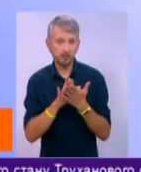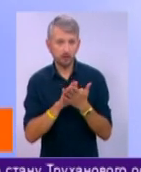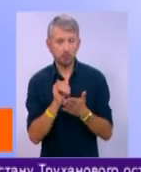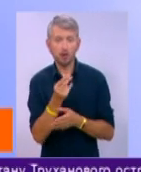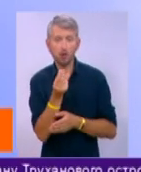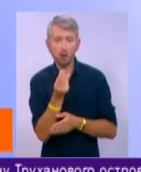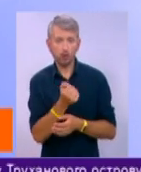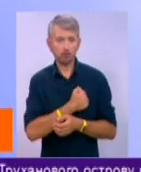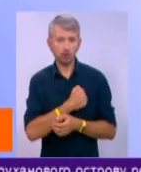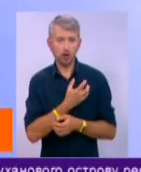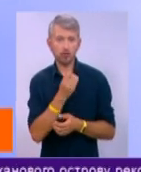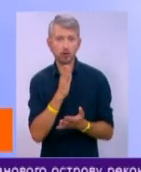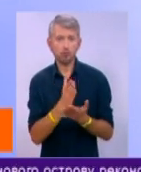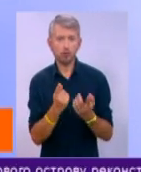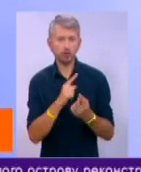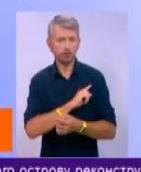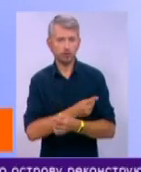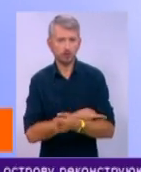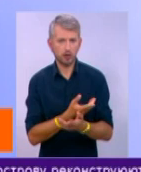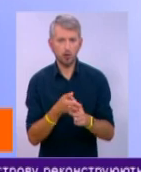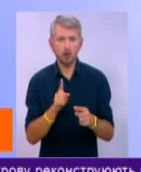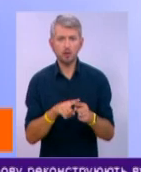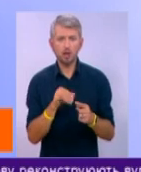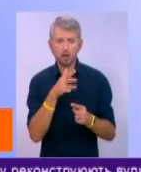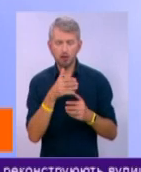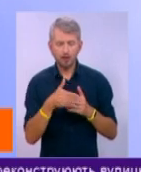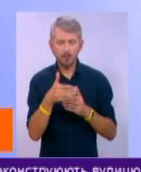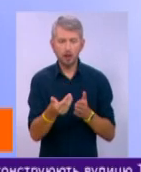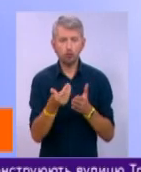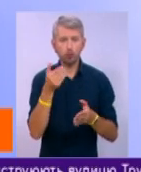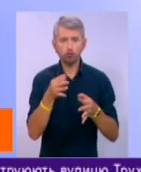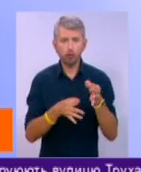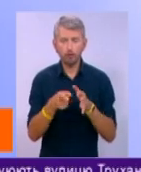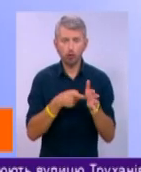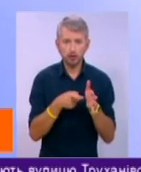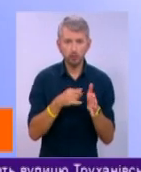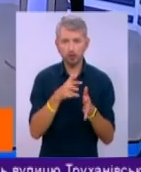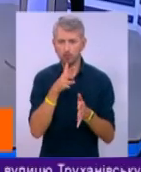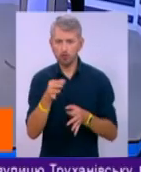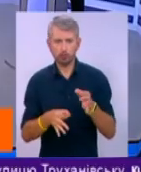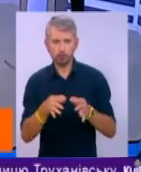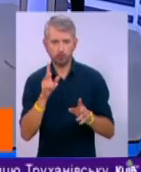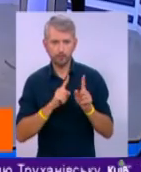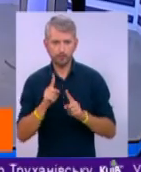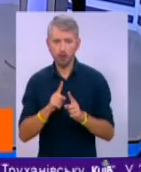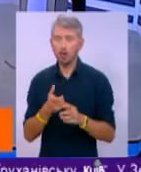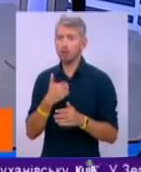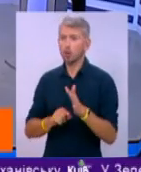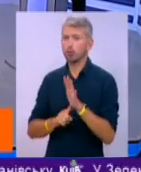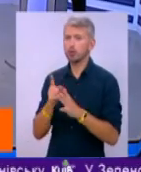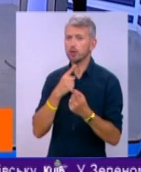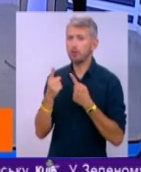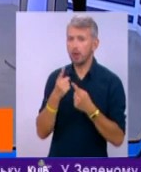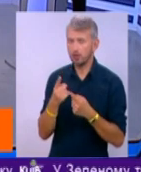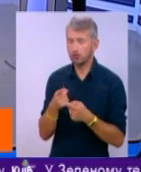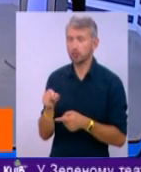гроші, на жаль, вони ще мають величезну силу. Це і на стадії досудового розслідування, і судових розслідувань. Угу. Розпочали ми з вами нашу бесіду. До